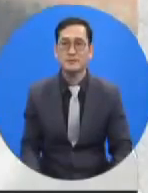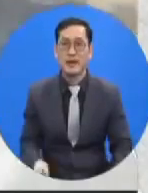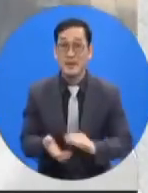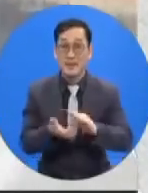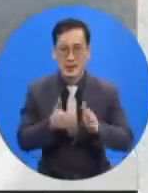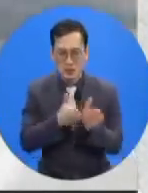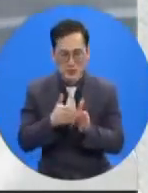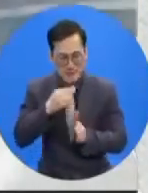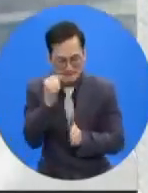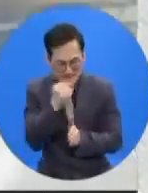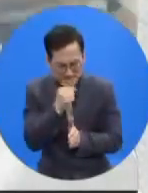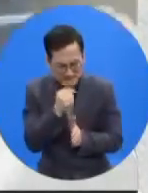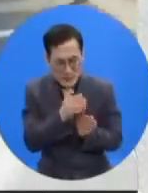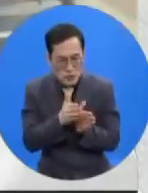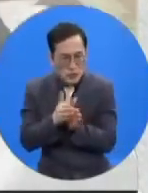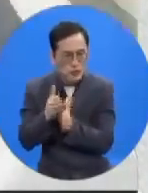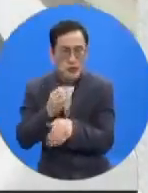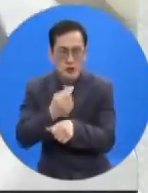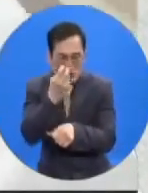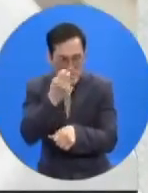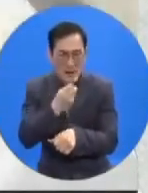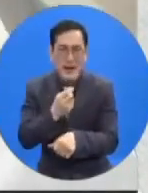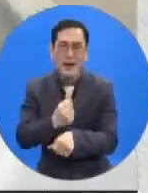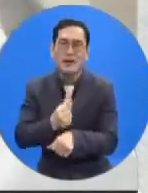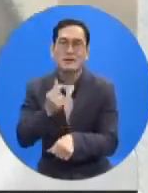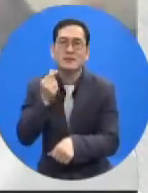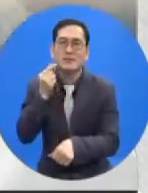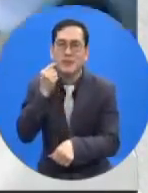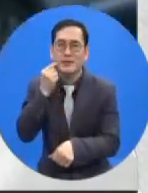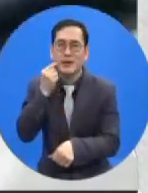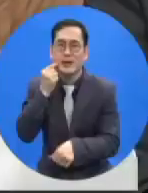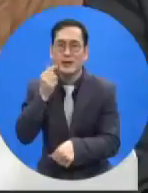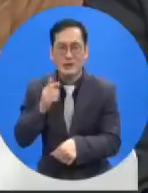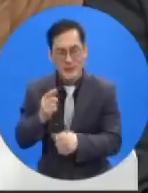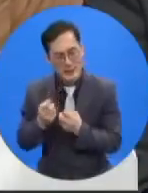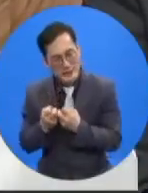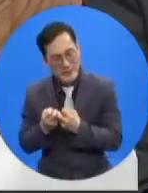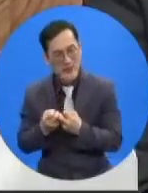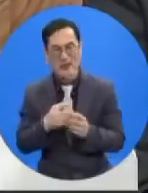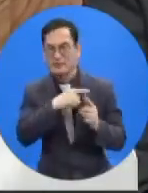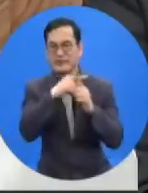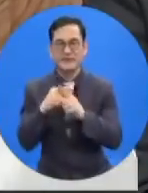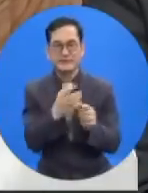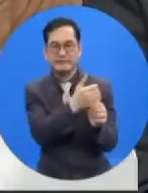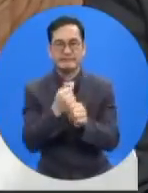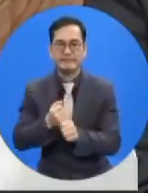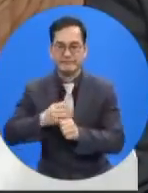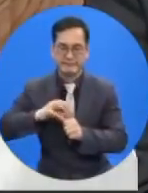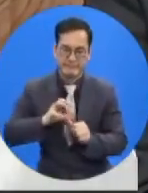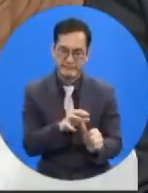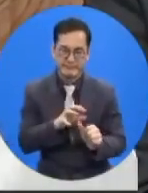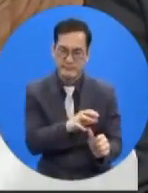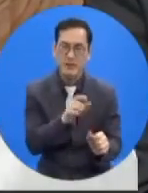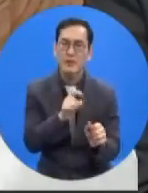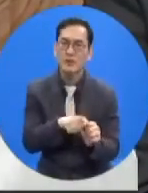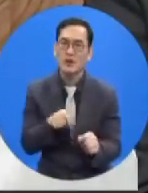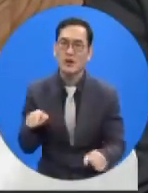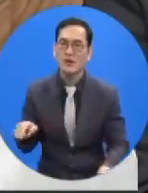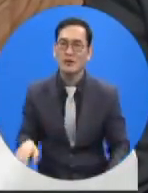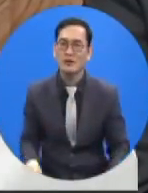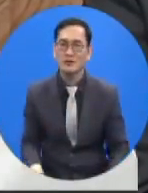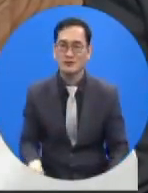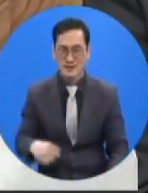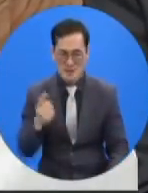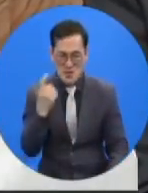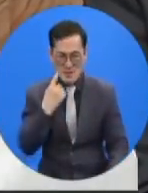하셨어요. 입시 부정, 공정성 문제, 그다음에 사모펀드, 그다음에 그거하고 수반된 뭐 은닉이라든가 무슨 위조,